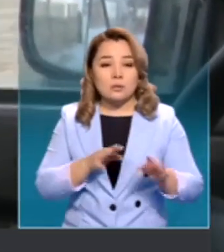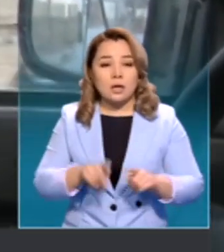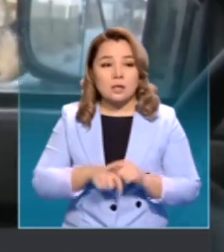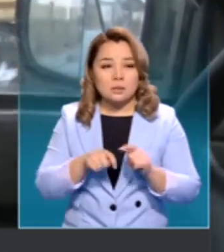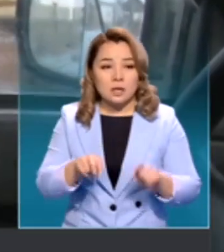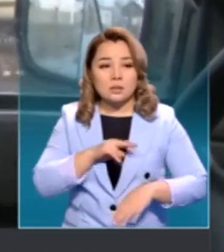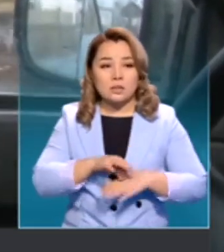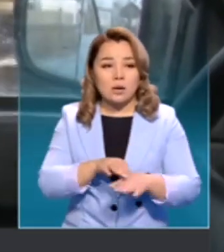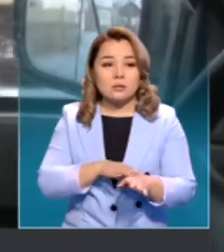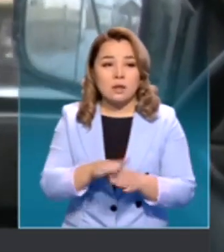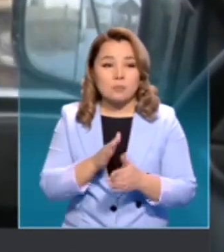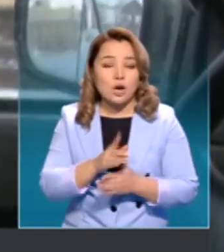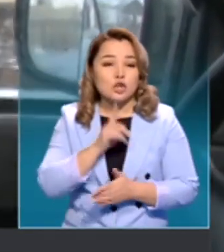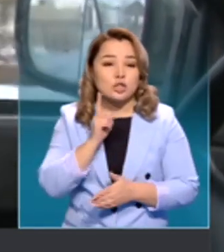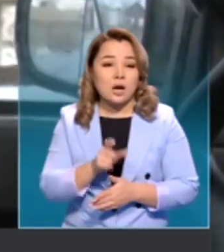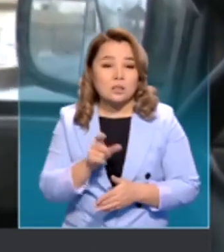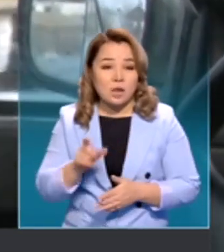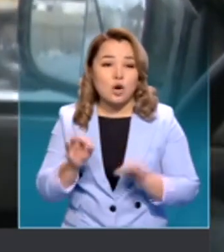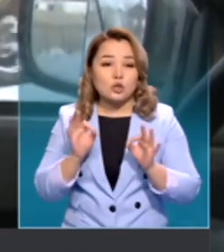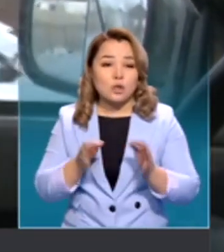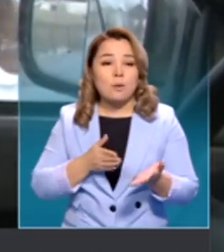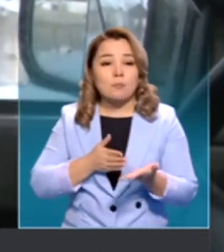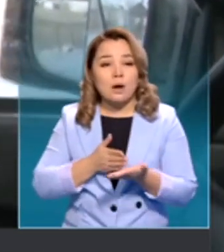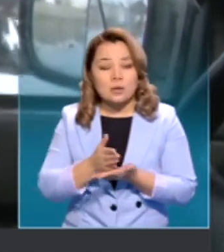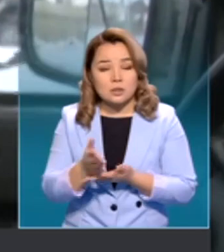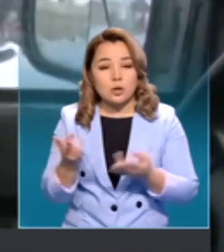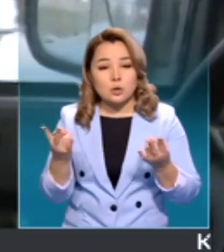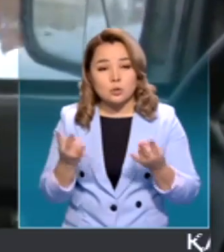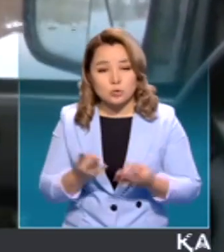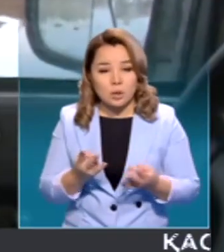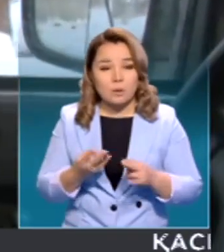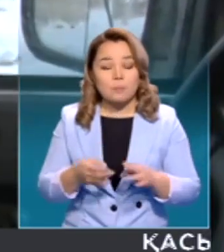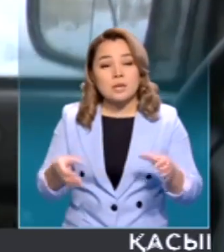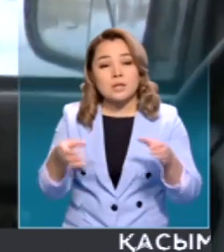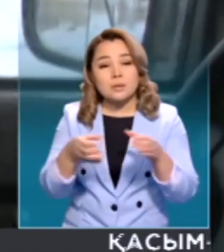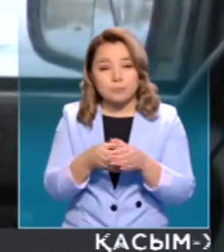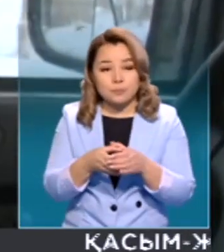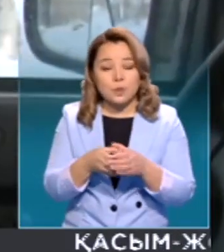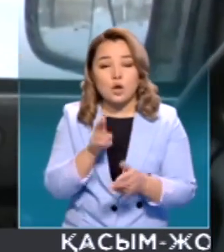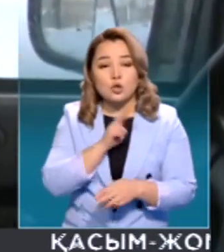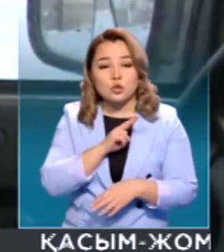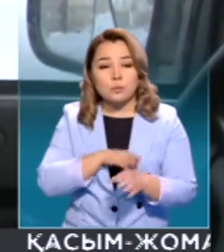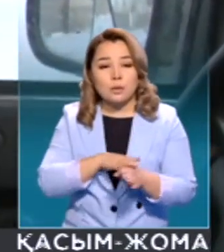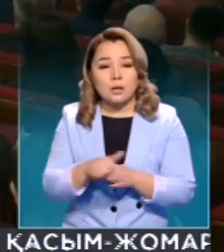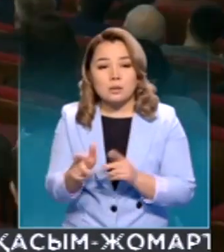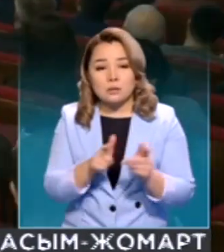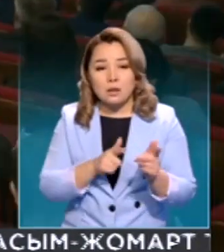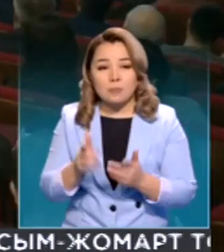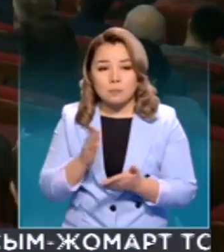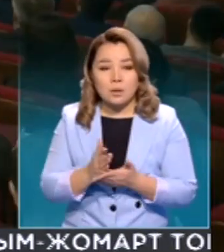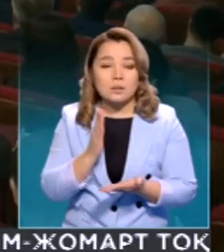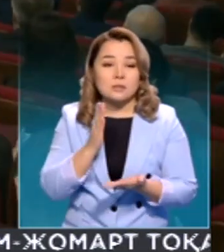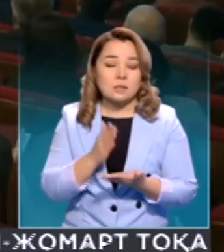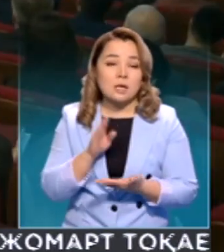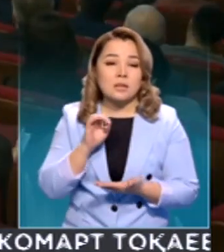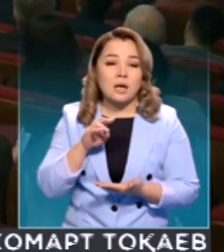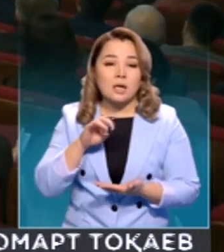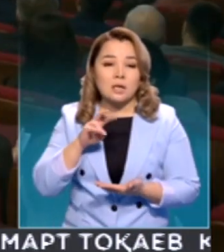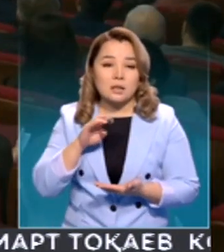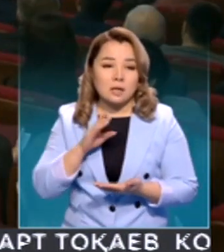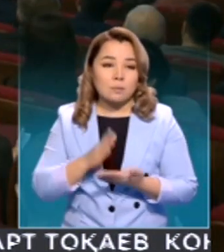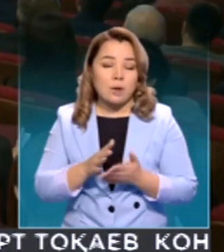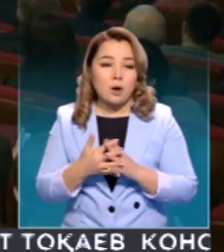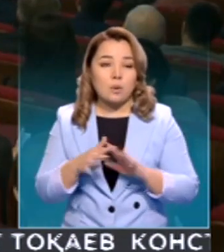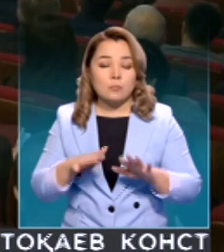алу үшін жастарды дұрыс бағытқа бағыттау үшін бірігіп жұмыс атқарып отырмыз. Тікенекті ауылының бұл